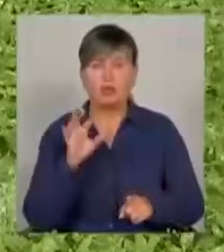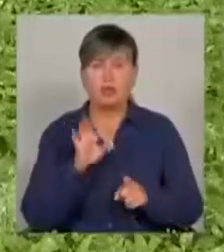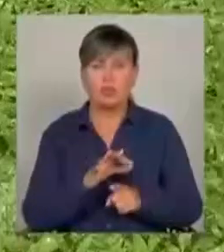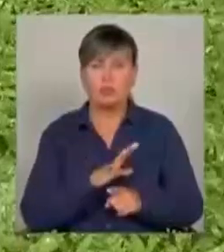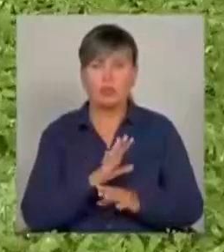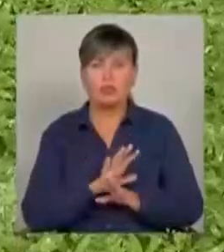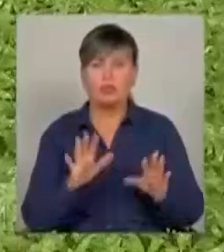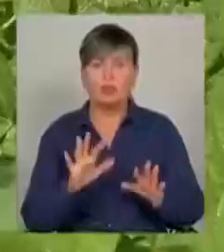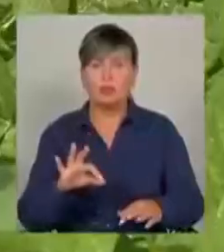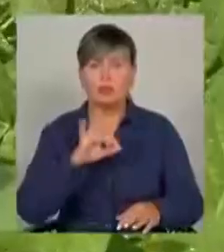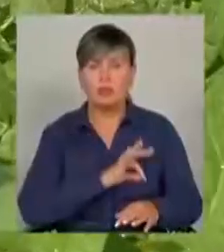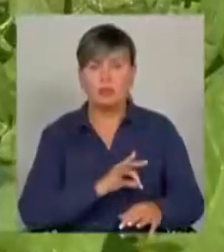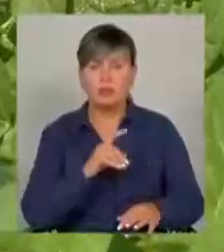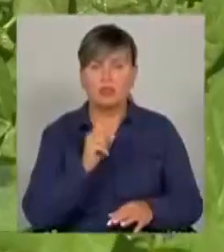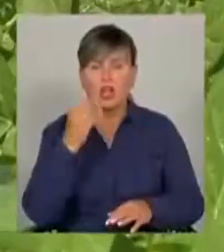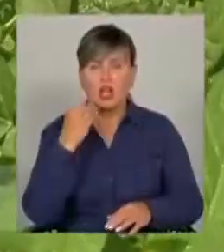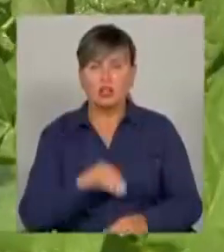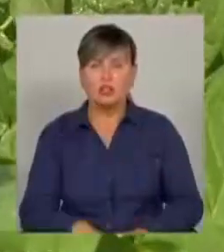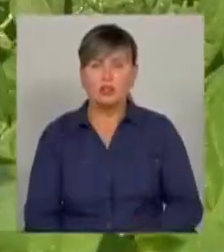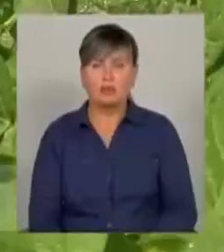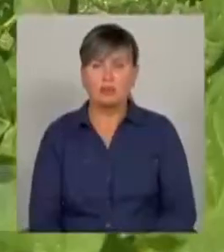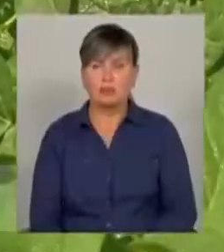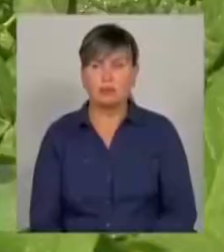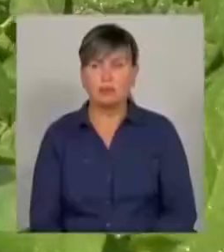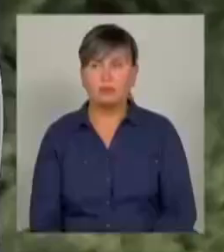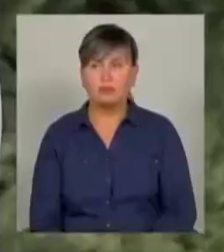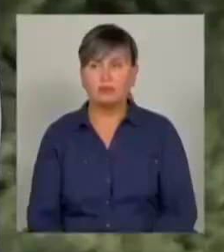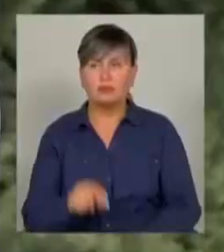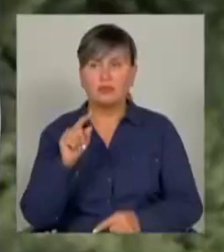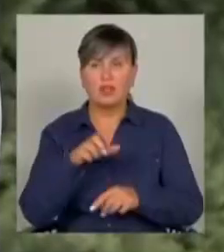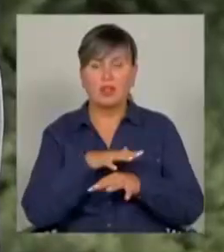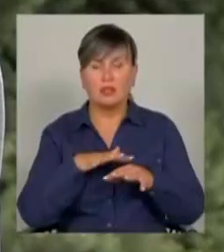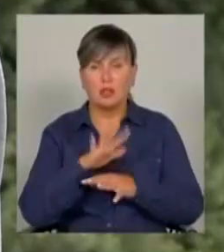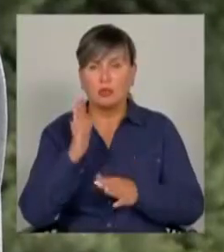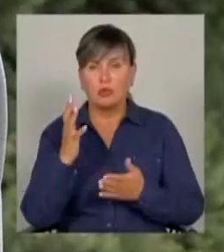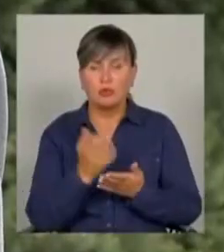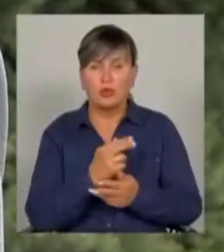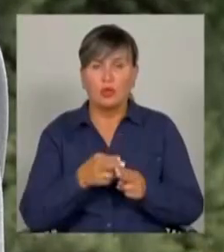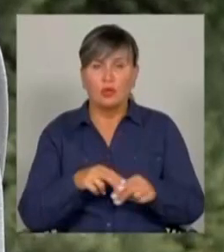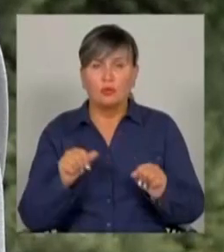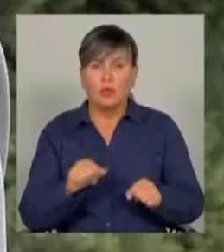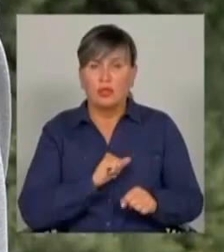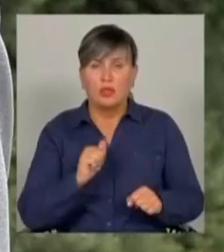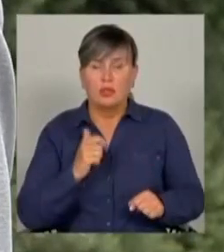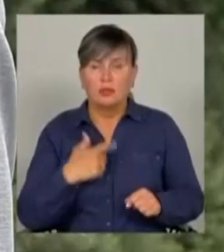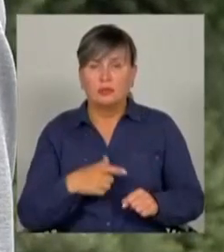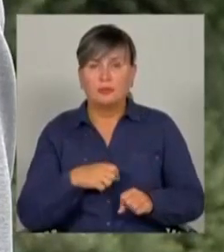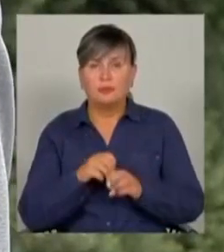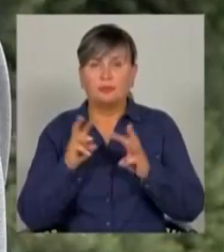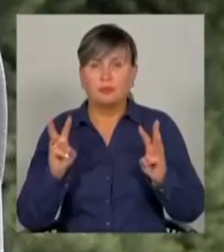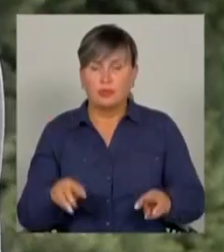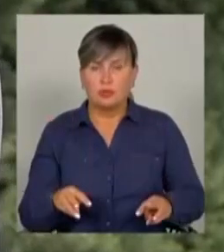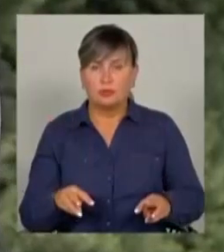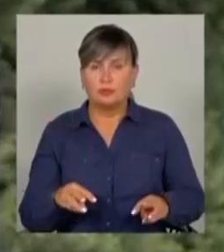не погоня за прибылью, а за качеством. Та страна будет успешная, которая сможет сама себя